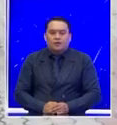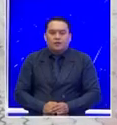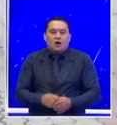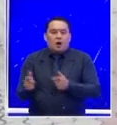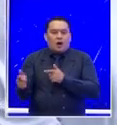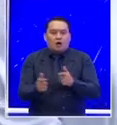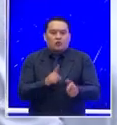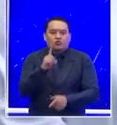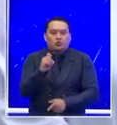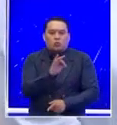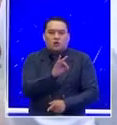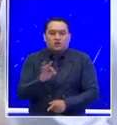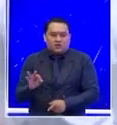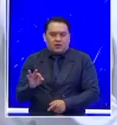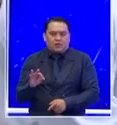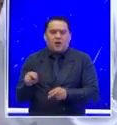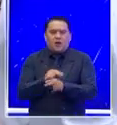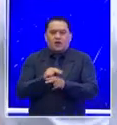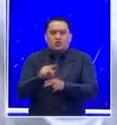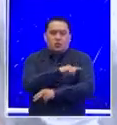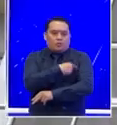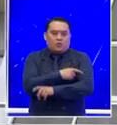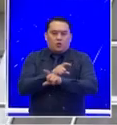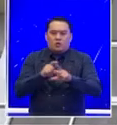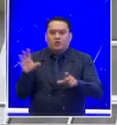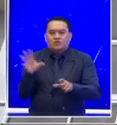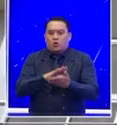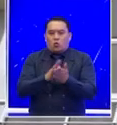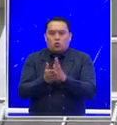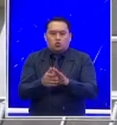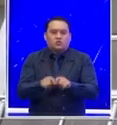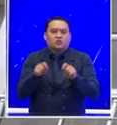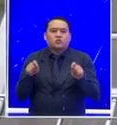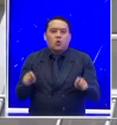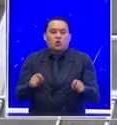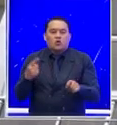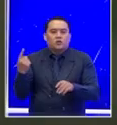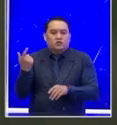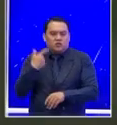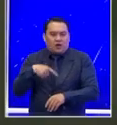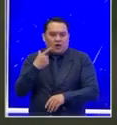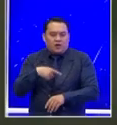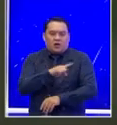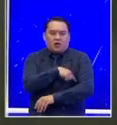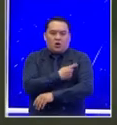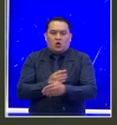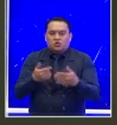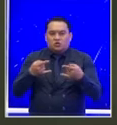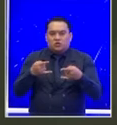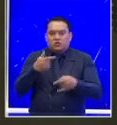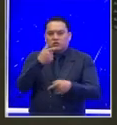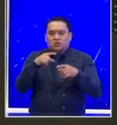Готовность на все 100. В лечебных учреждениях Алматинской области имеются все условия, прежде всего для самих медиков. Защитные маски